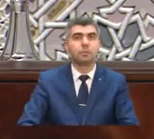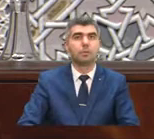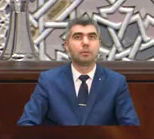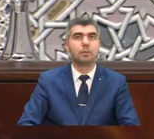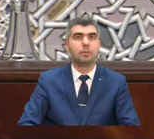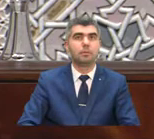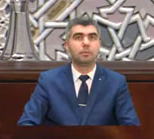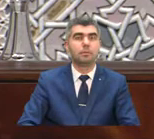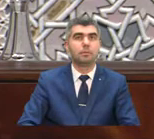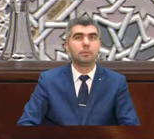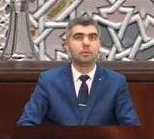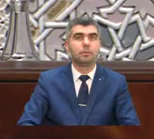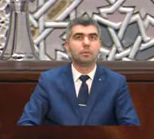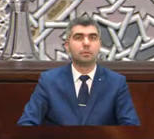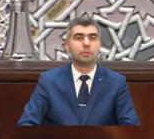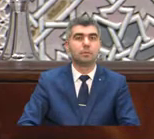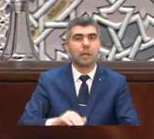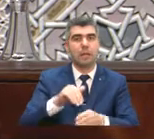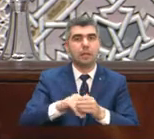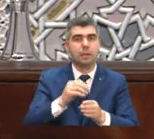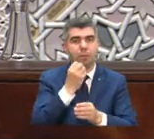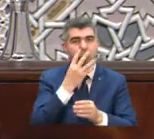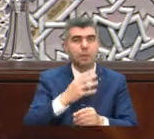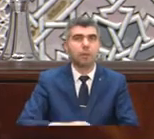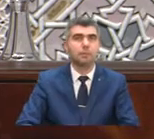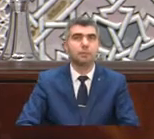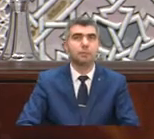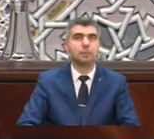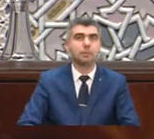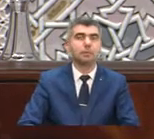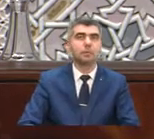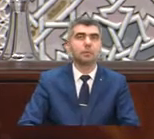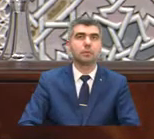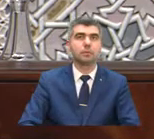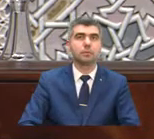تفضلوا سيد رئيس من الفريق الاشتراكي.